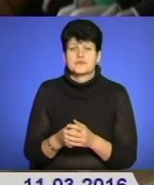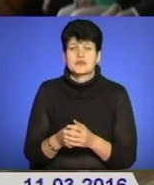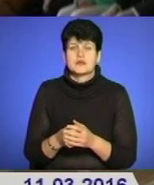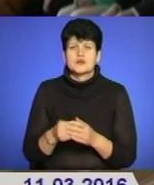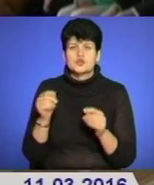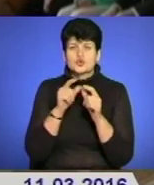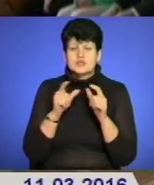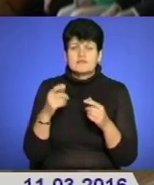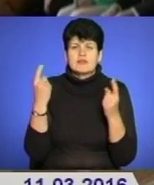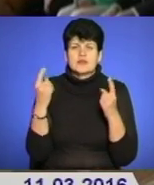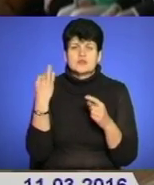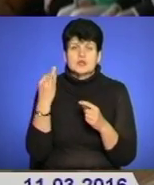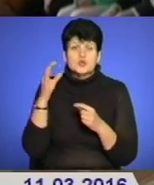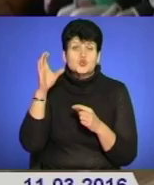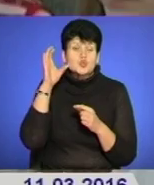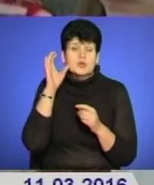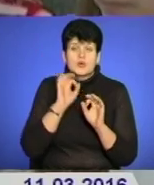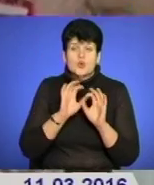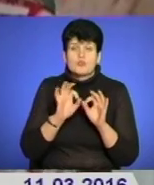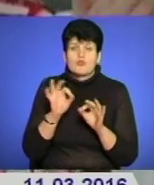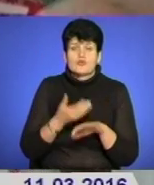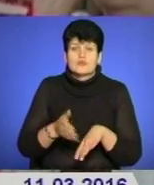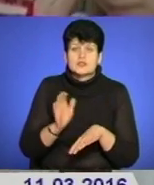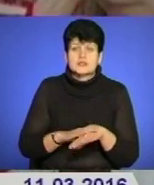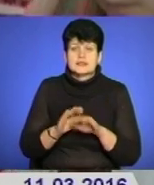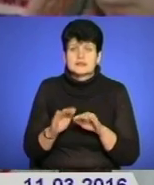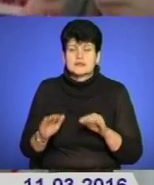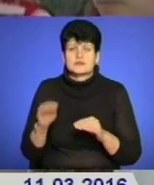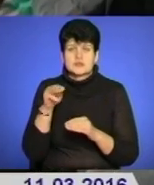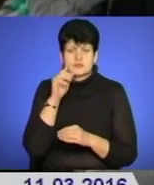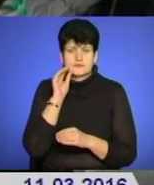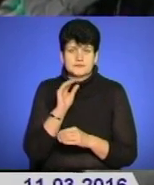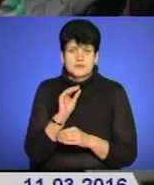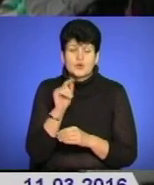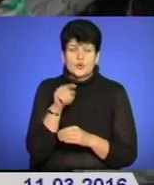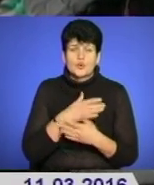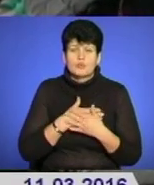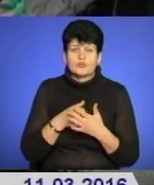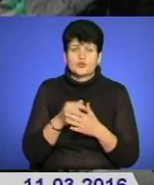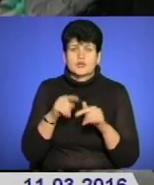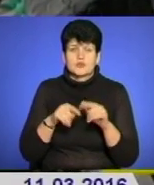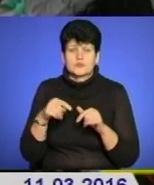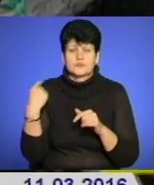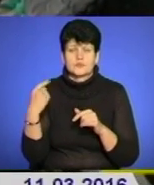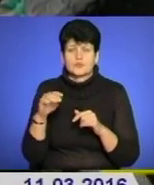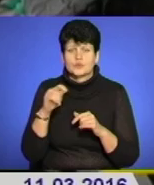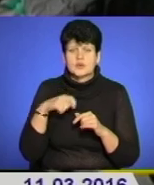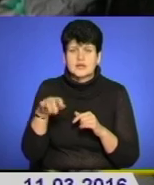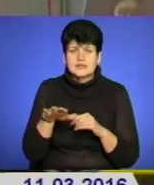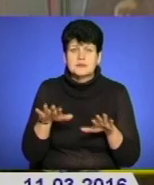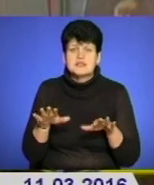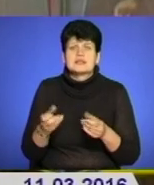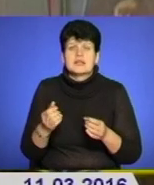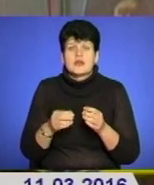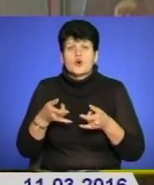Школярі з великою цікавістю слухали розповідь про нелегке дитинство Тараса Шевченка, його любов до рідного краю, до місця, де він народився та